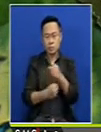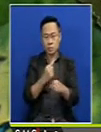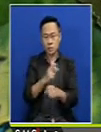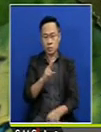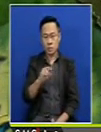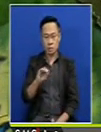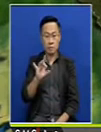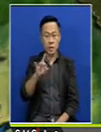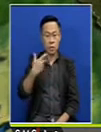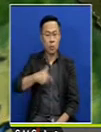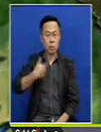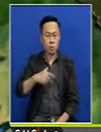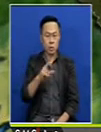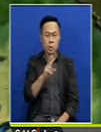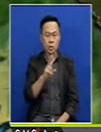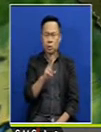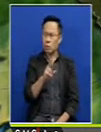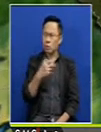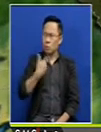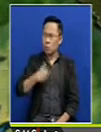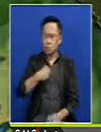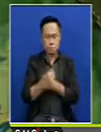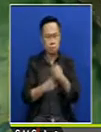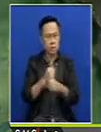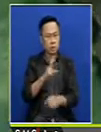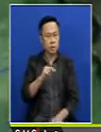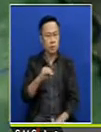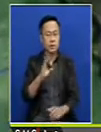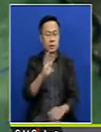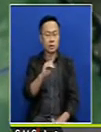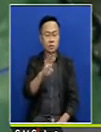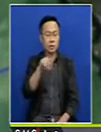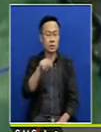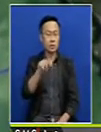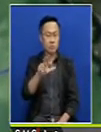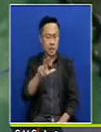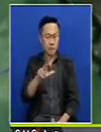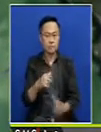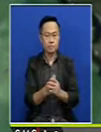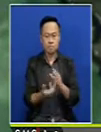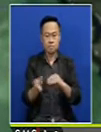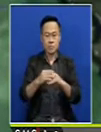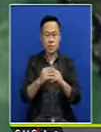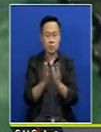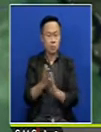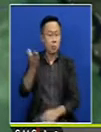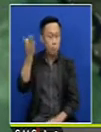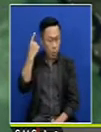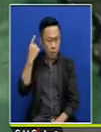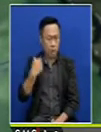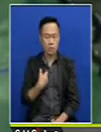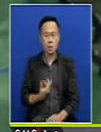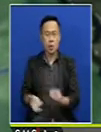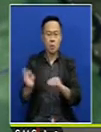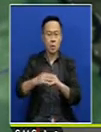ครับเพราะว่าปี2558เราเผชิญกับสภาพอากาศที่อยู่ที่ 44.2 องศาเซลเซียสนะครับหลังจากนั้นเมื่อวานนี้ครับก็เกือบจะท